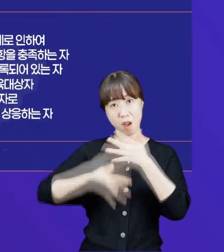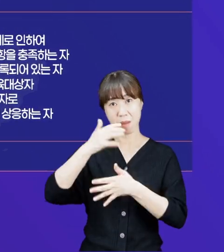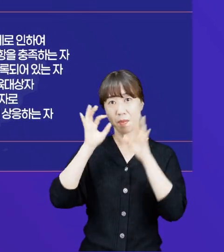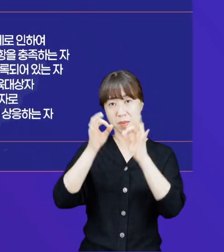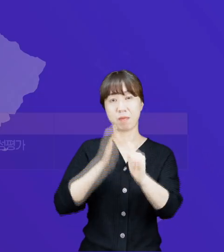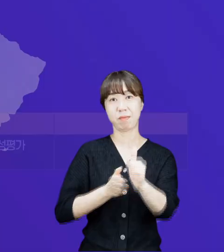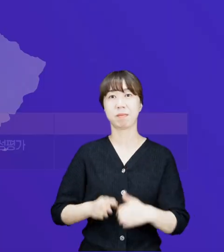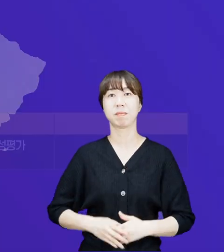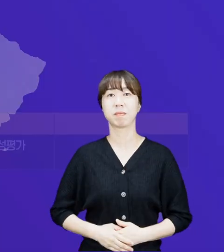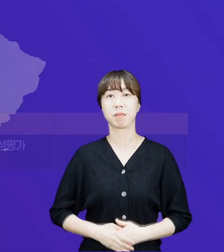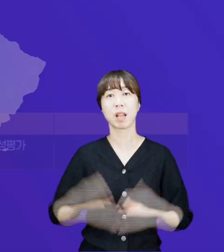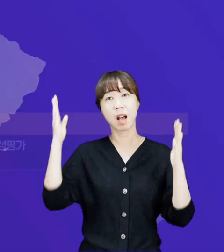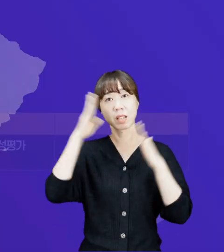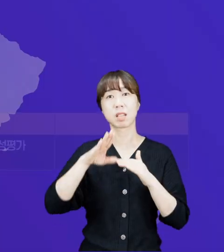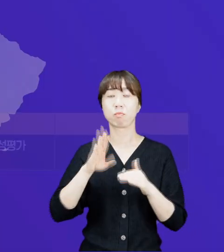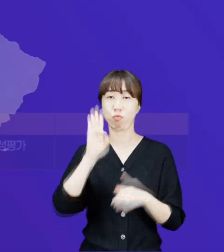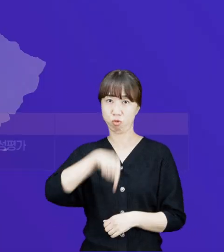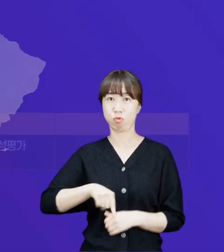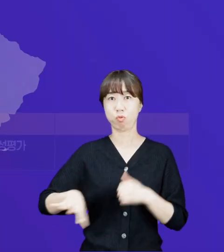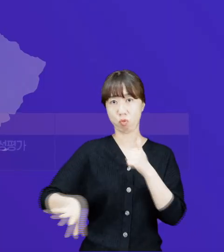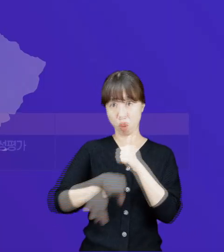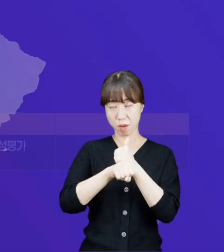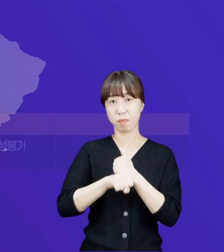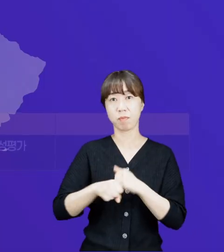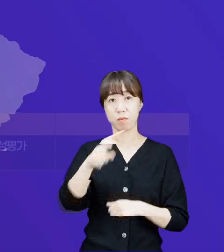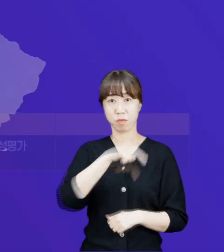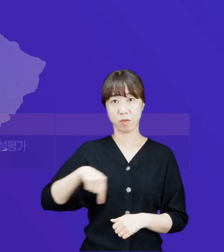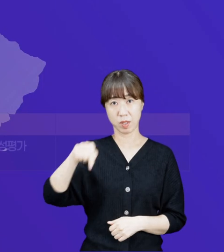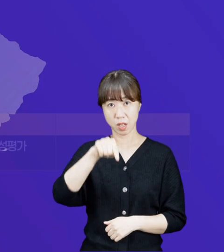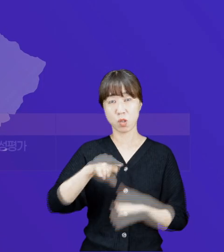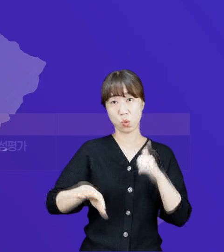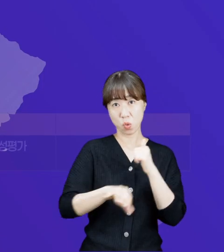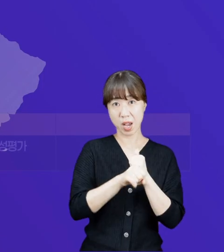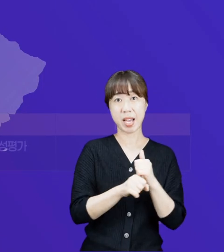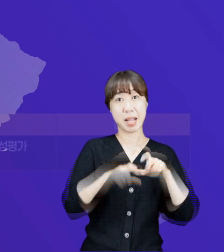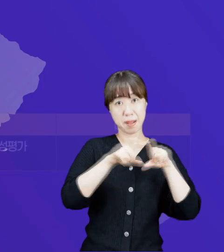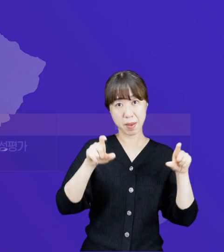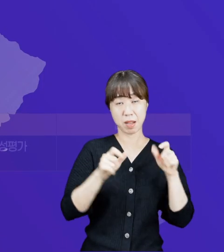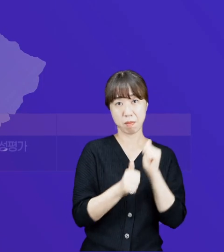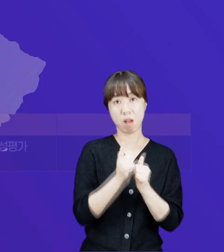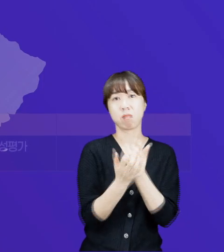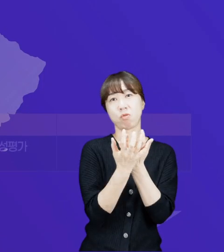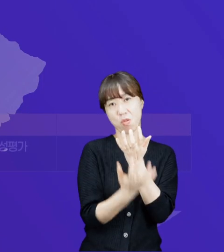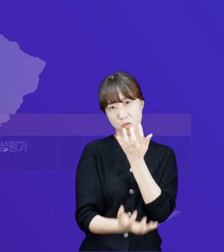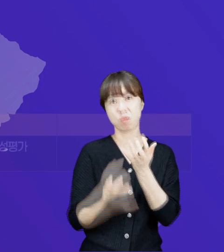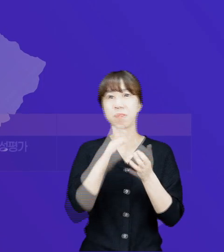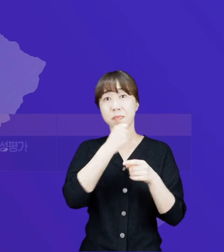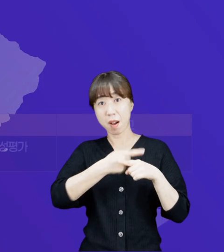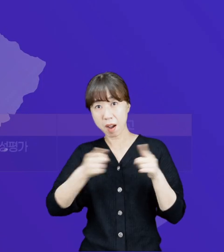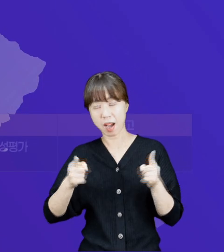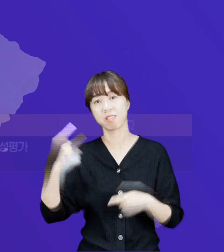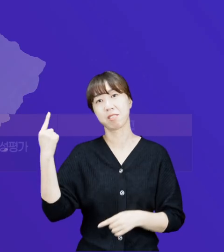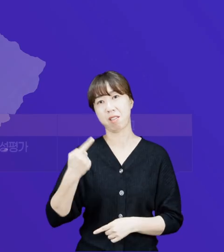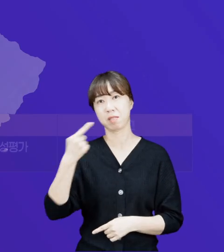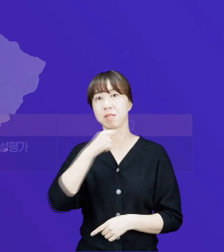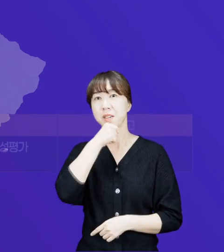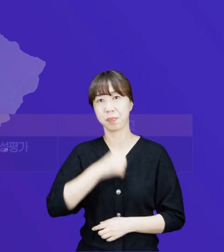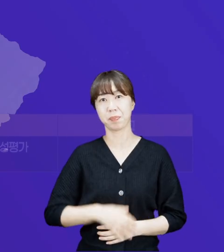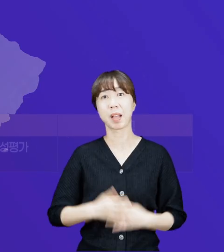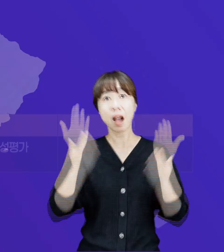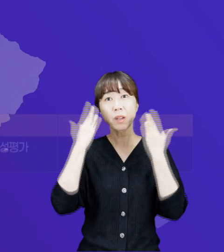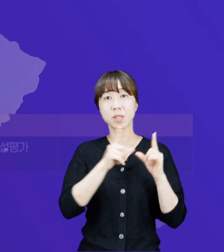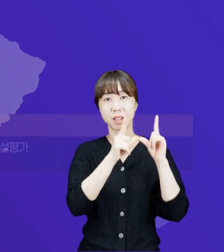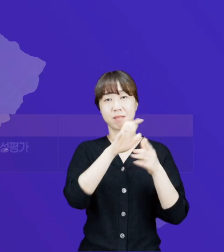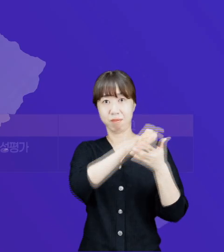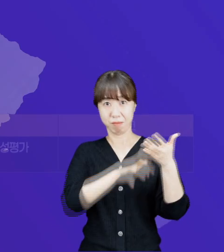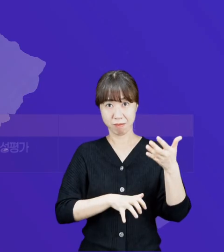참고해주세요. 학생부종합 전형 중 종합 일반 전형은 서류평가 1000점 만점으로 학교생활기록부를 바탕으로